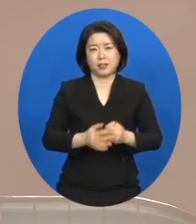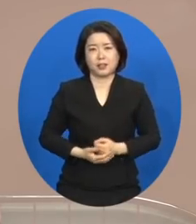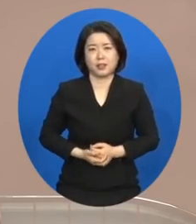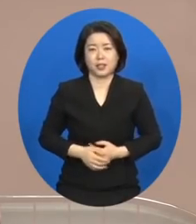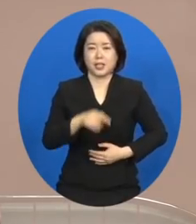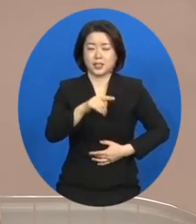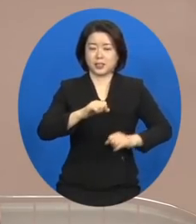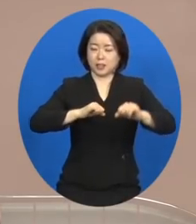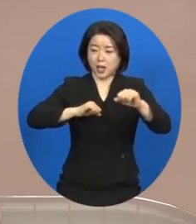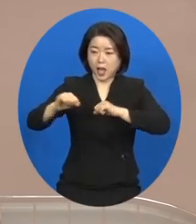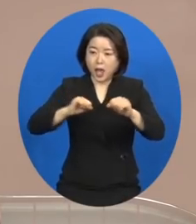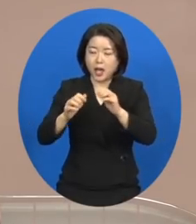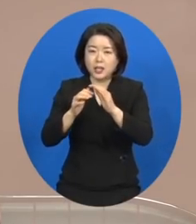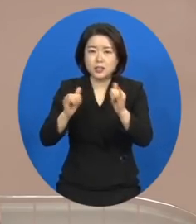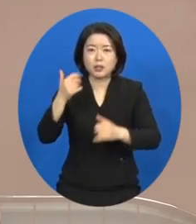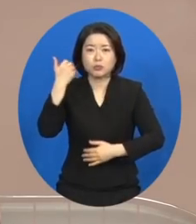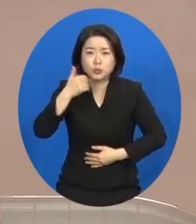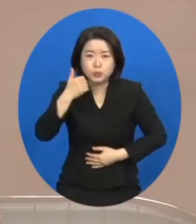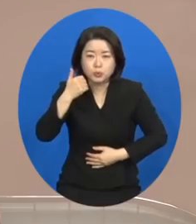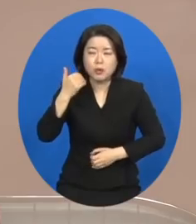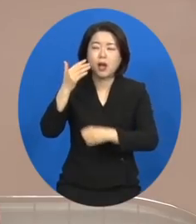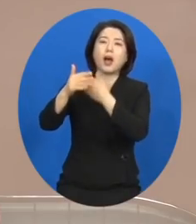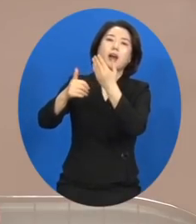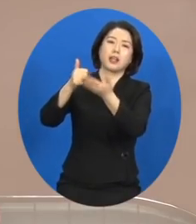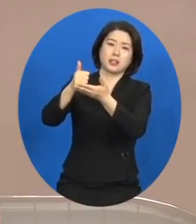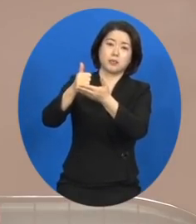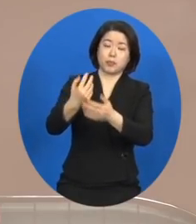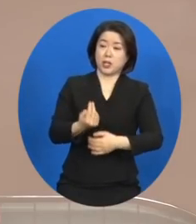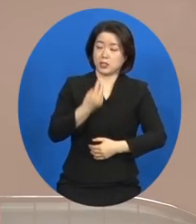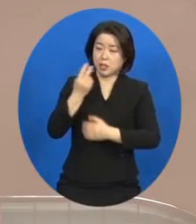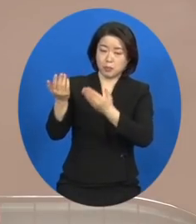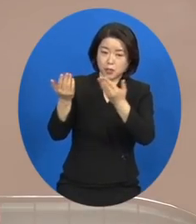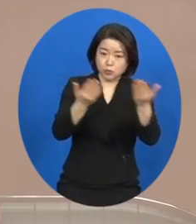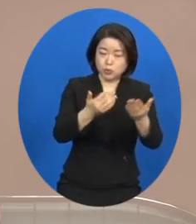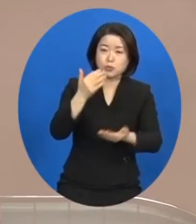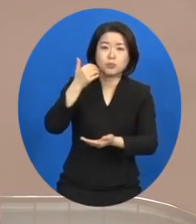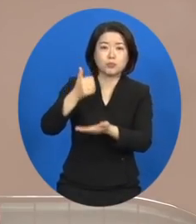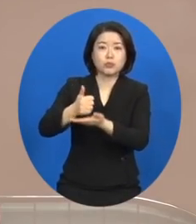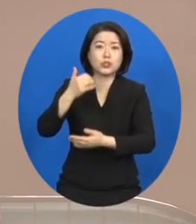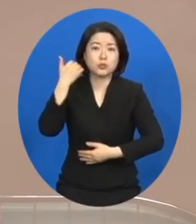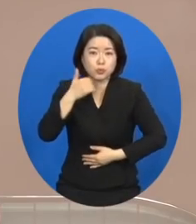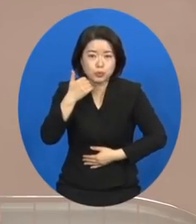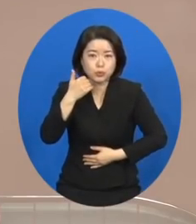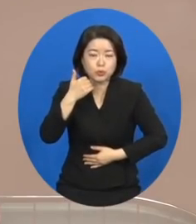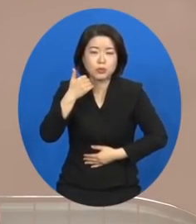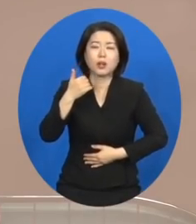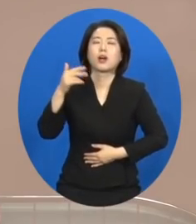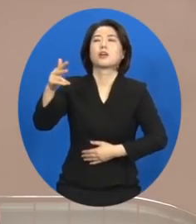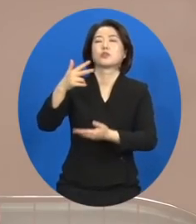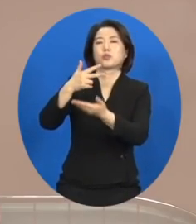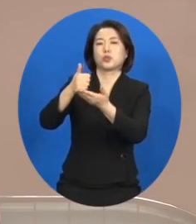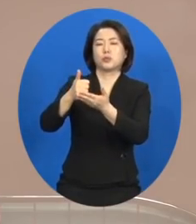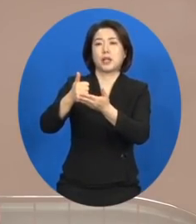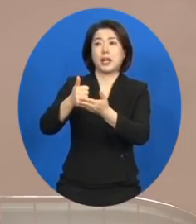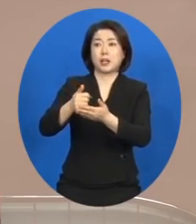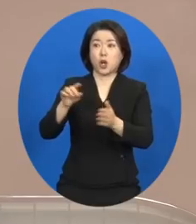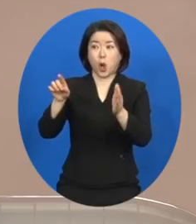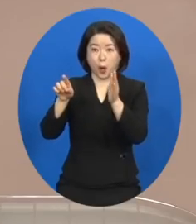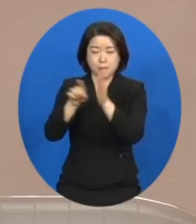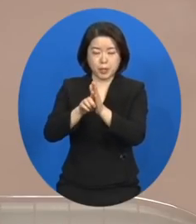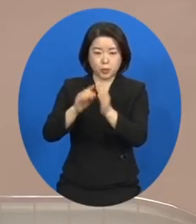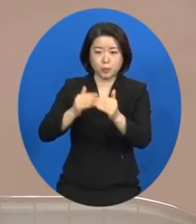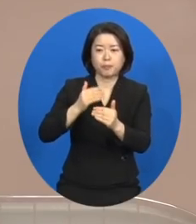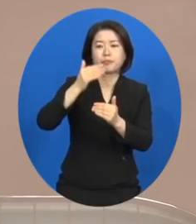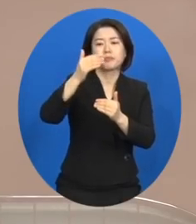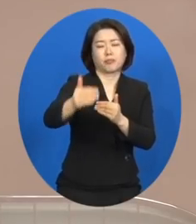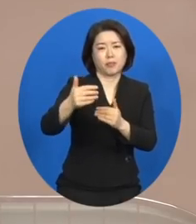그것을 행하시는 분이 하나님이시고 또한 생명을 주시는 분이 주님이심을 그 믿음을 가지고 나아가야 된다. 거기까지 나아가야 된다는